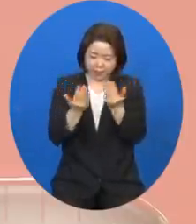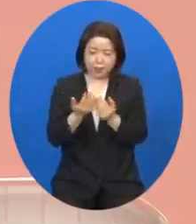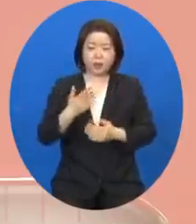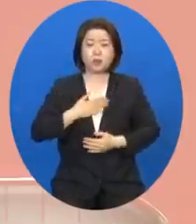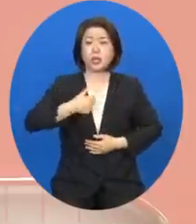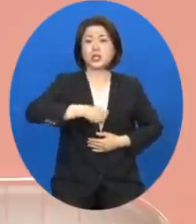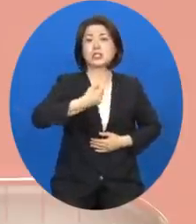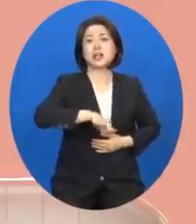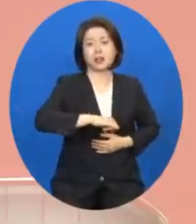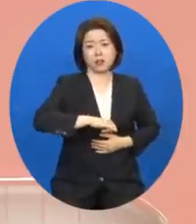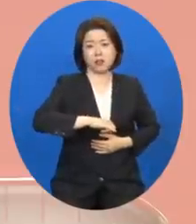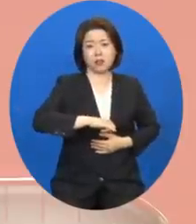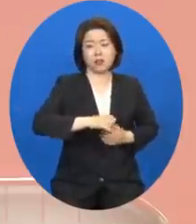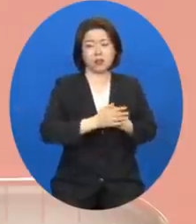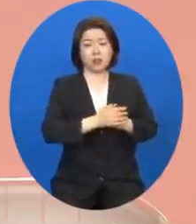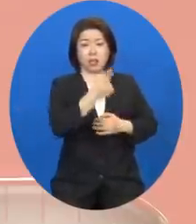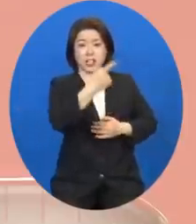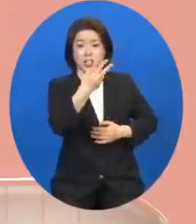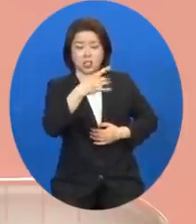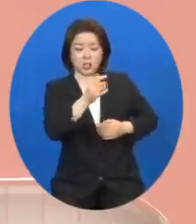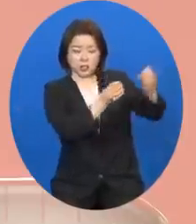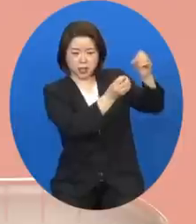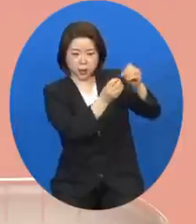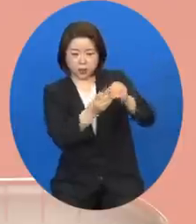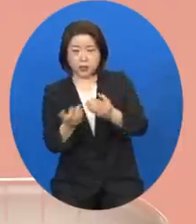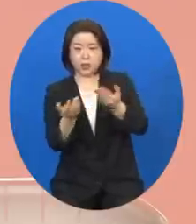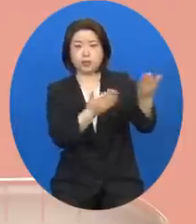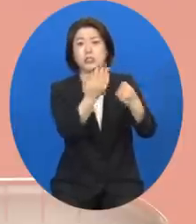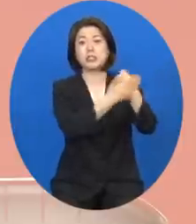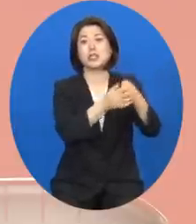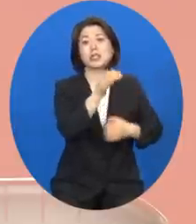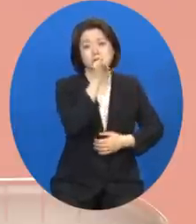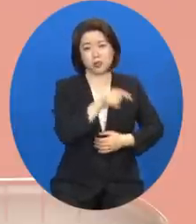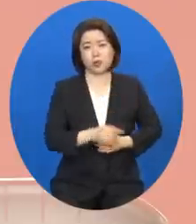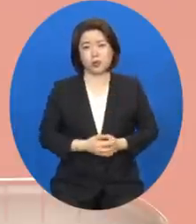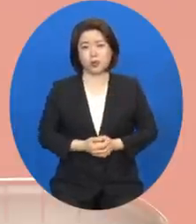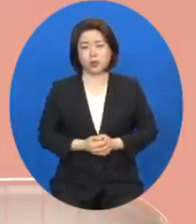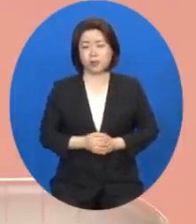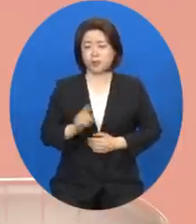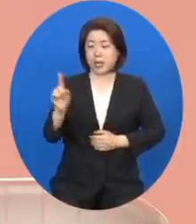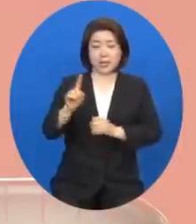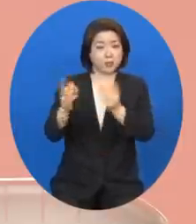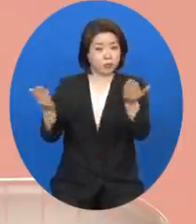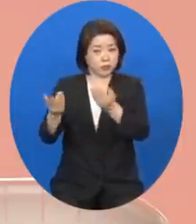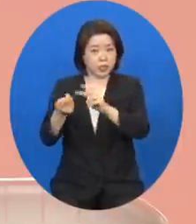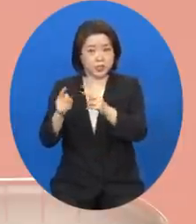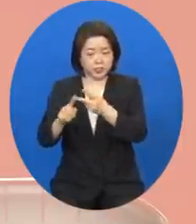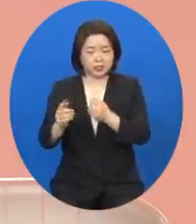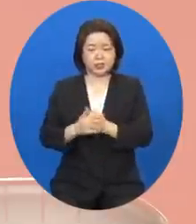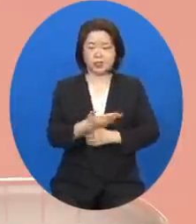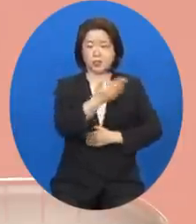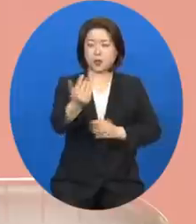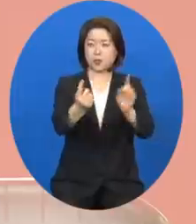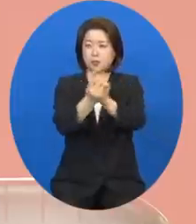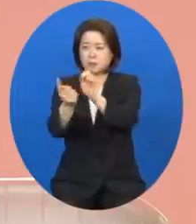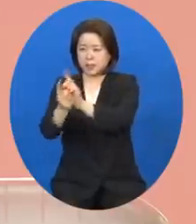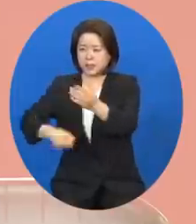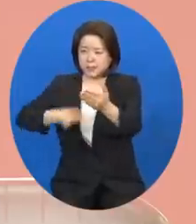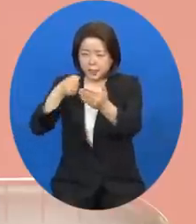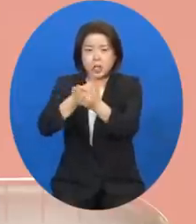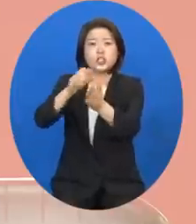후손들 천대에 이르는 은혜가 있는 거예요. 무슨 일을 이제 여러분이 만나든